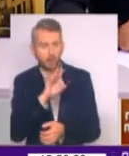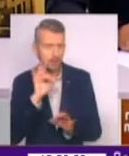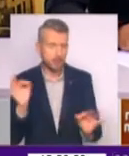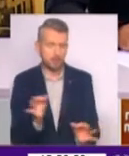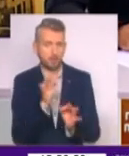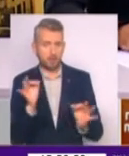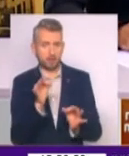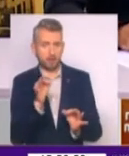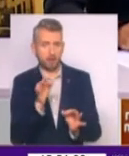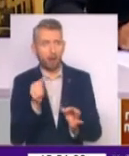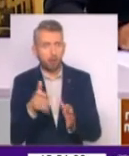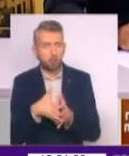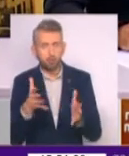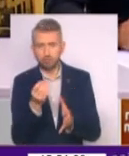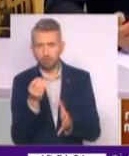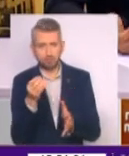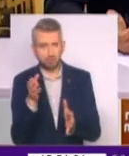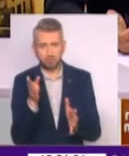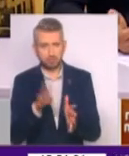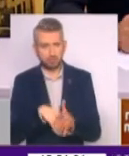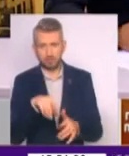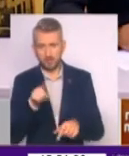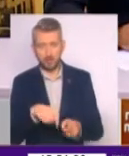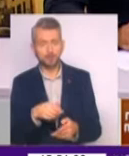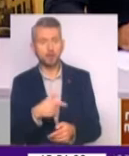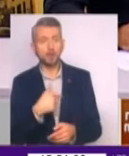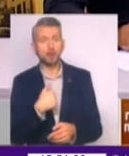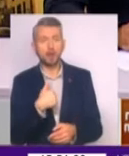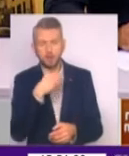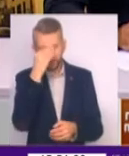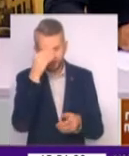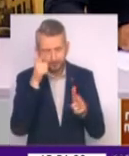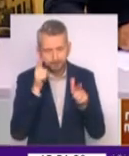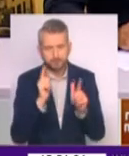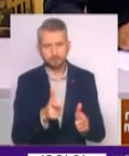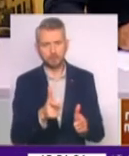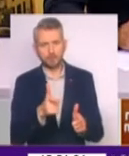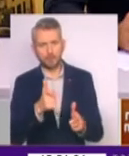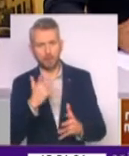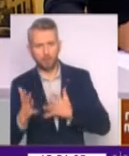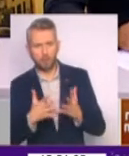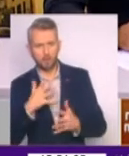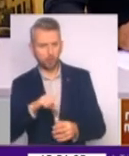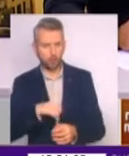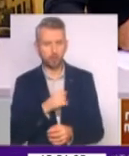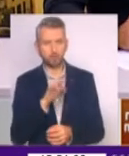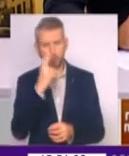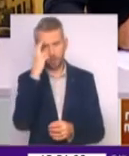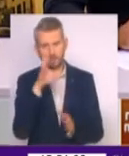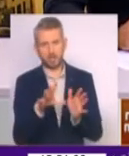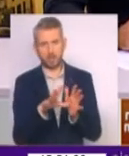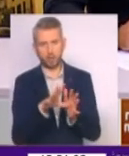кажучи про вище. От, повністю поділяю обурення і емоційність з приводу «Київенерго». Ми як